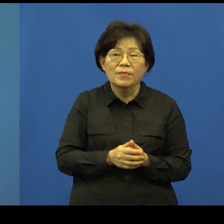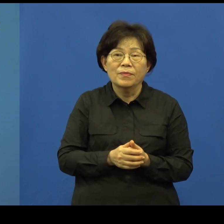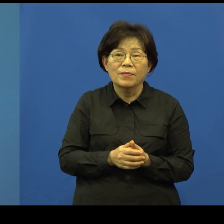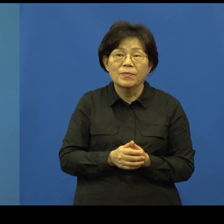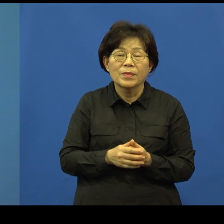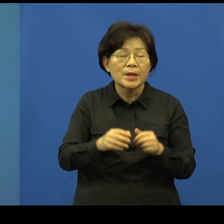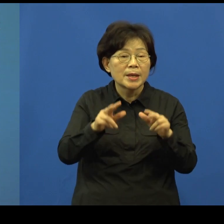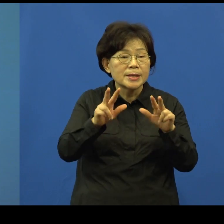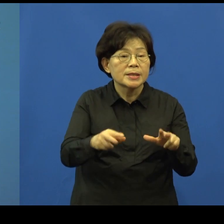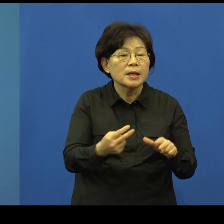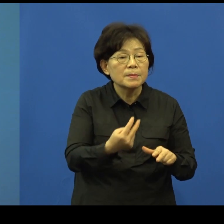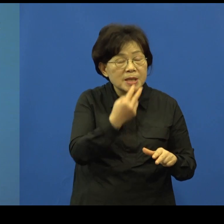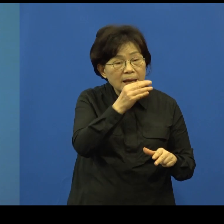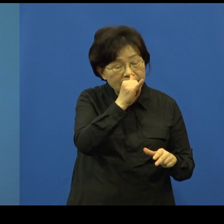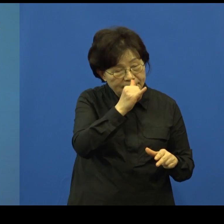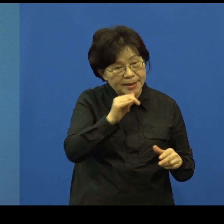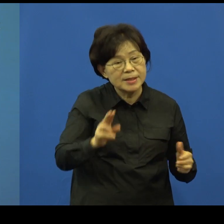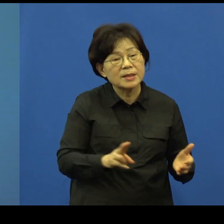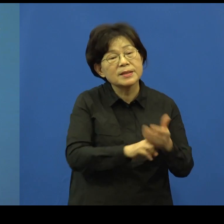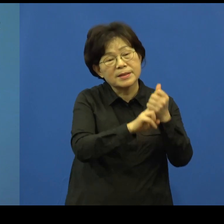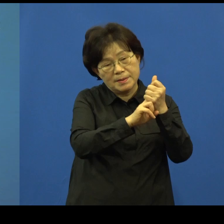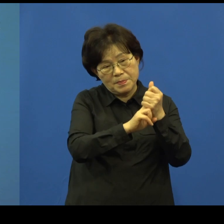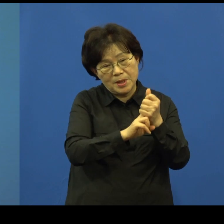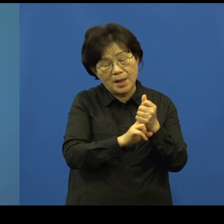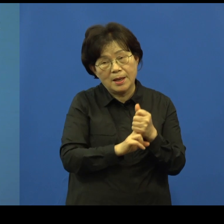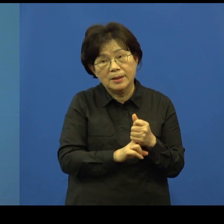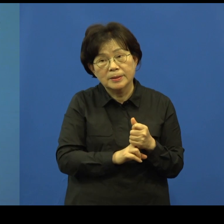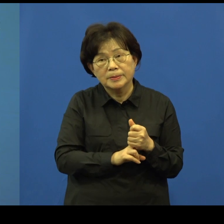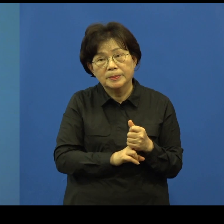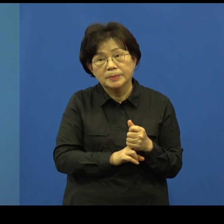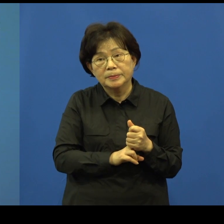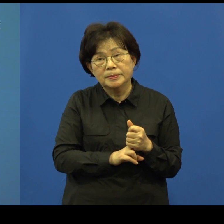여러분, 지금 살아있는 건요, 기적이에요.